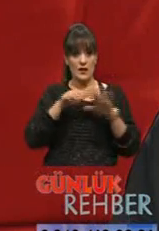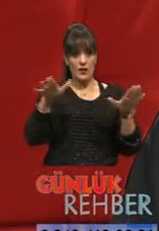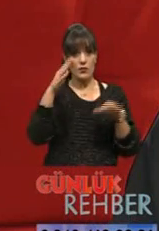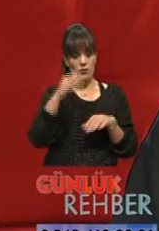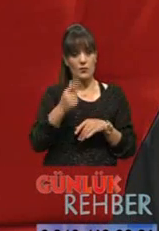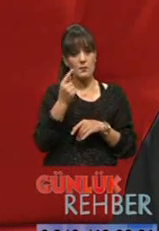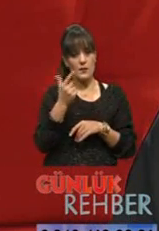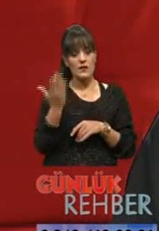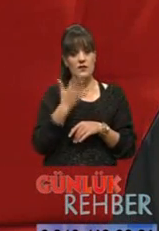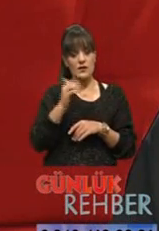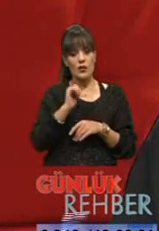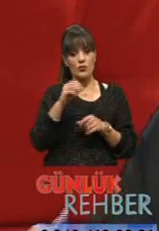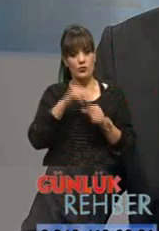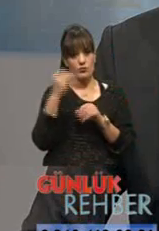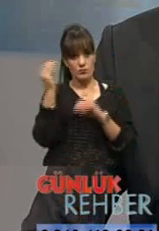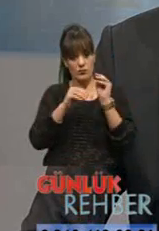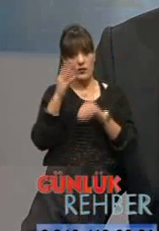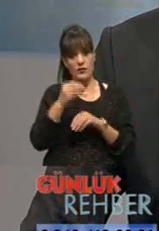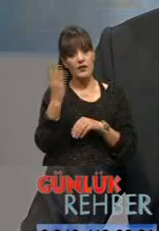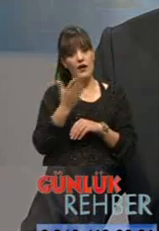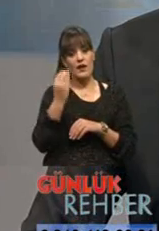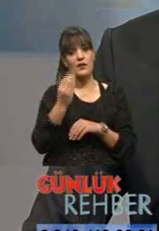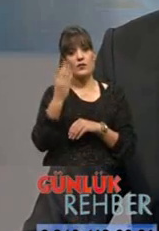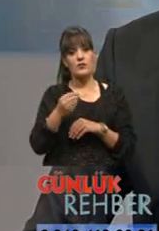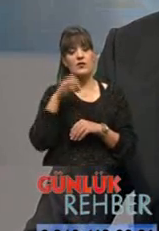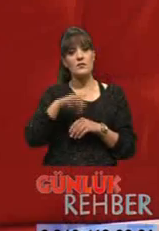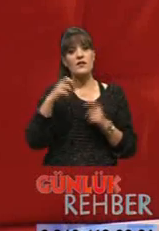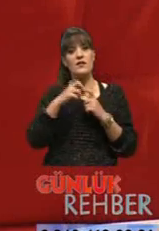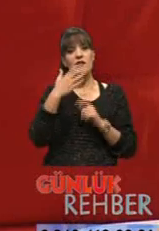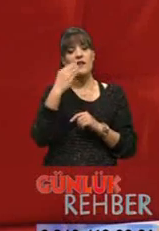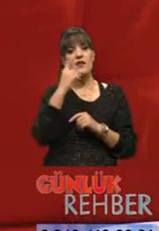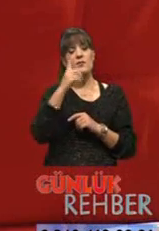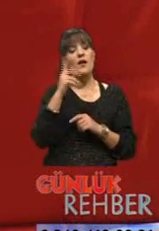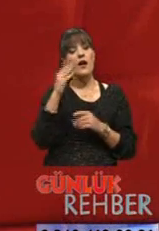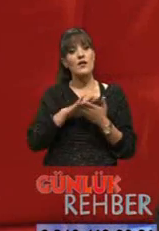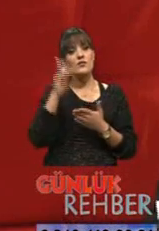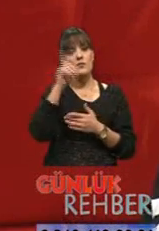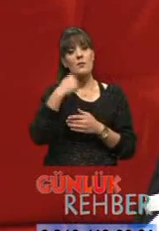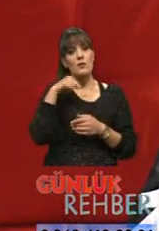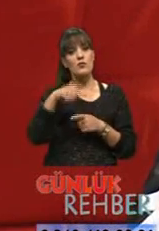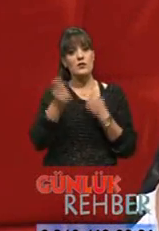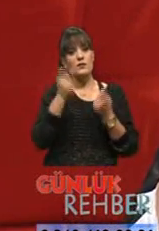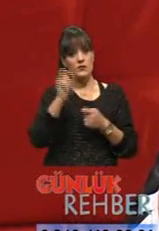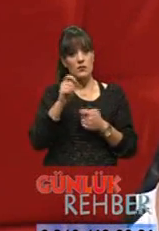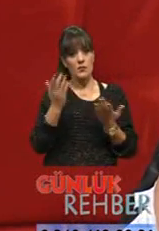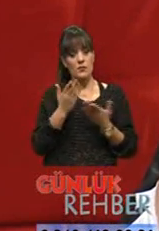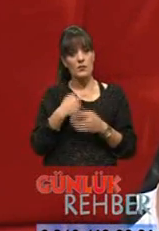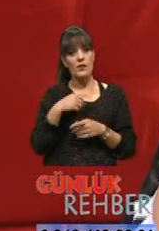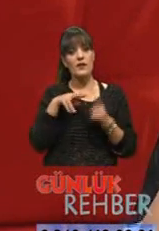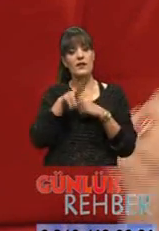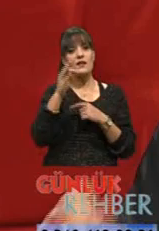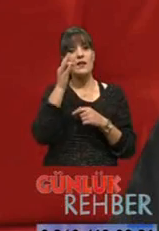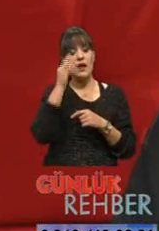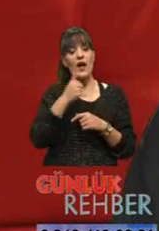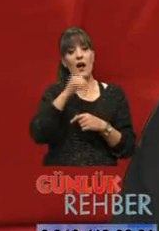bu biraz daha gündemde olursa daha iyi olacak. Şimdi rejiye genç bir arkadaş sormuş, demiş ki ben bu işi yapacağım ama Yiğit abi